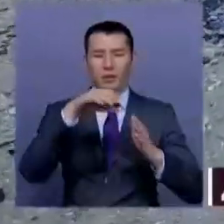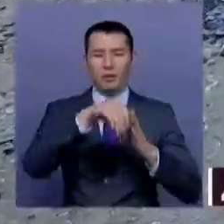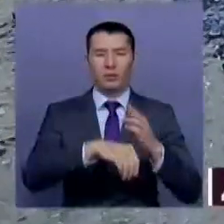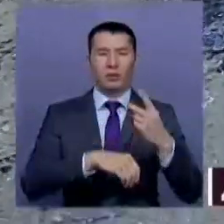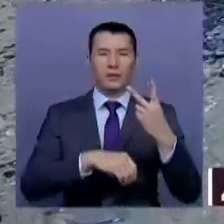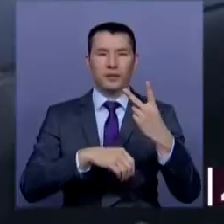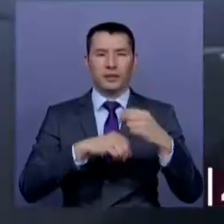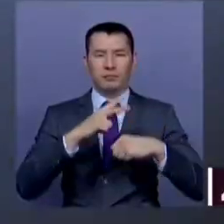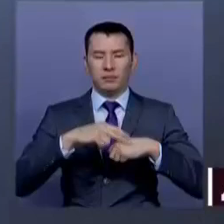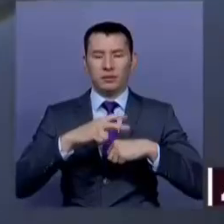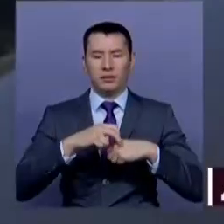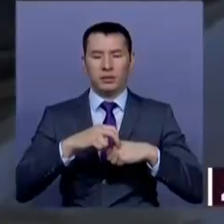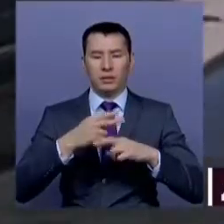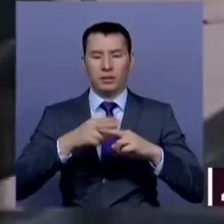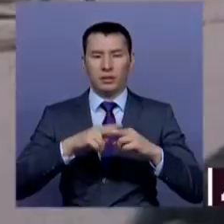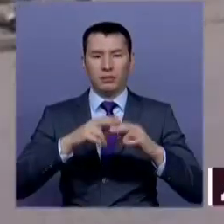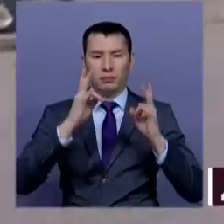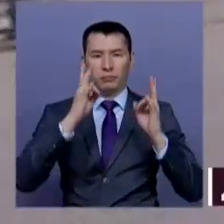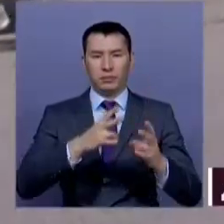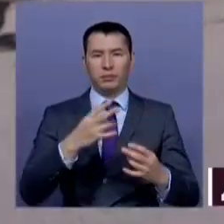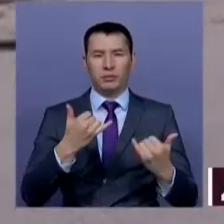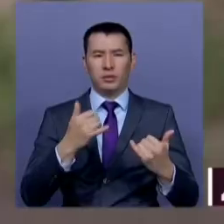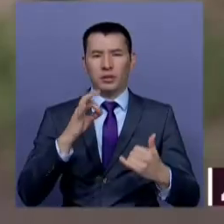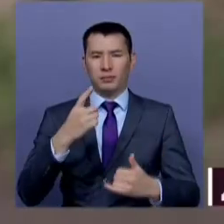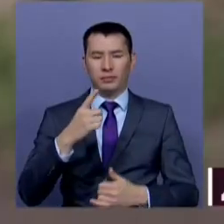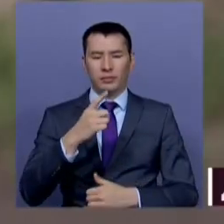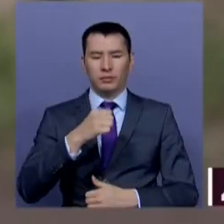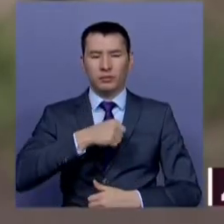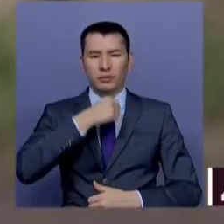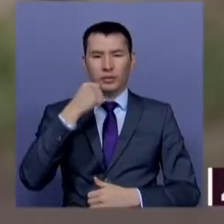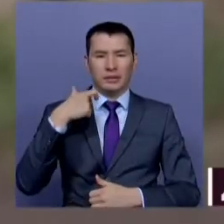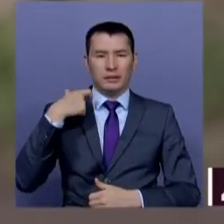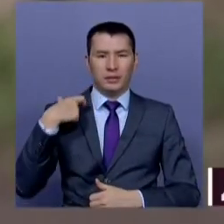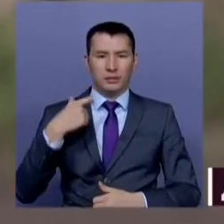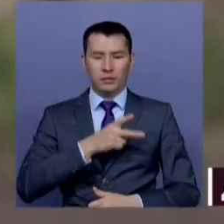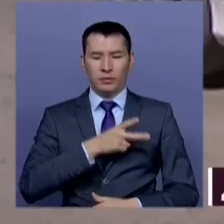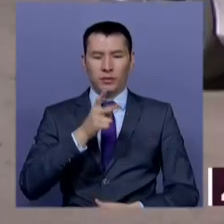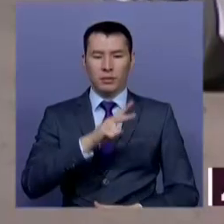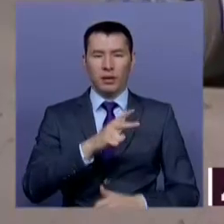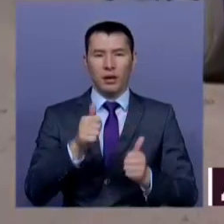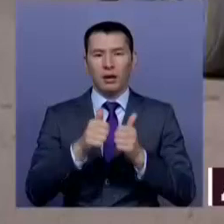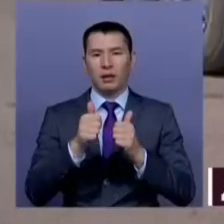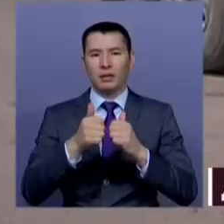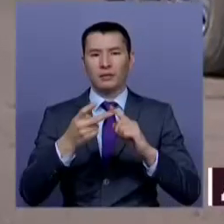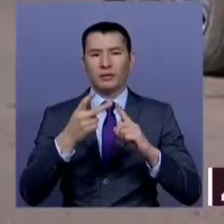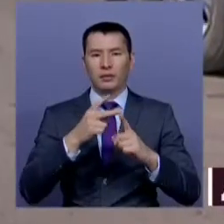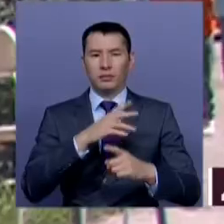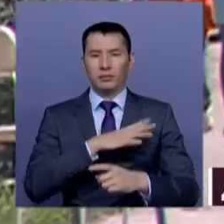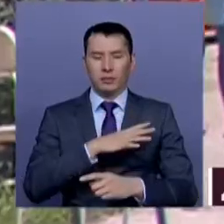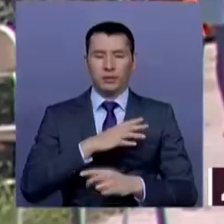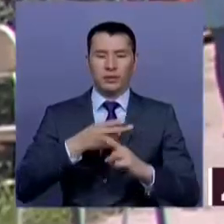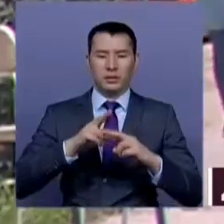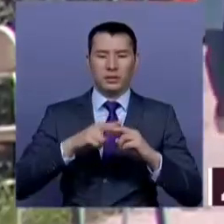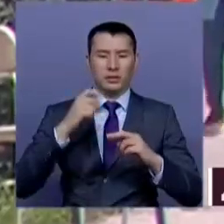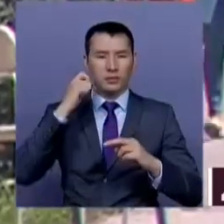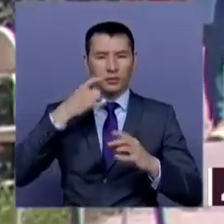двое сотрудников полиции. На месте погиб 42-летний старший лейтенант Жарас Жангазиев. Его коллега Дастан Абдыканов,